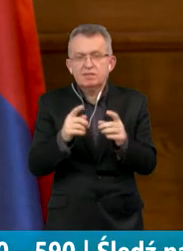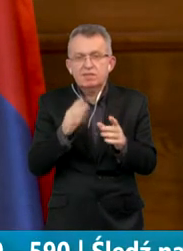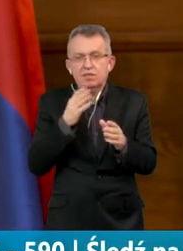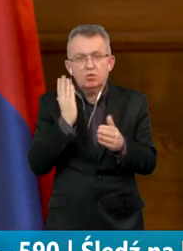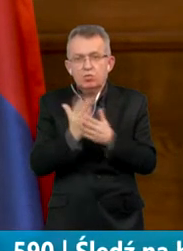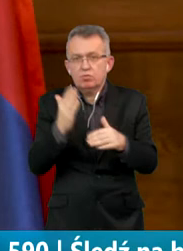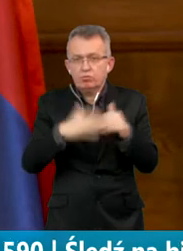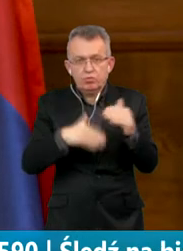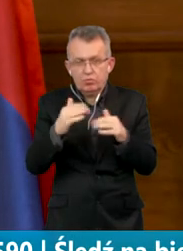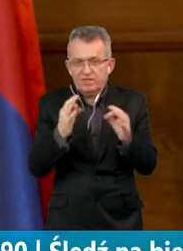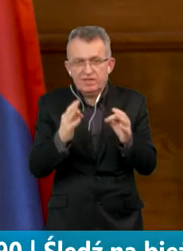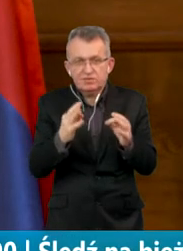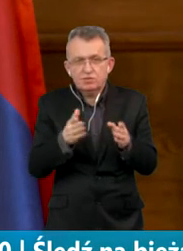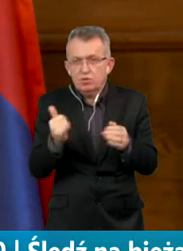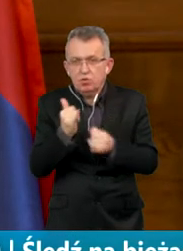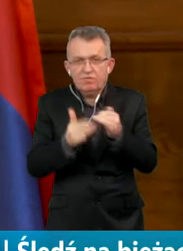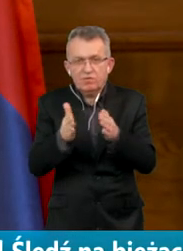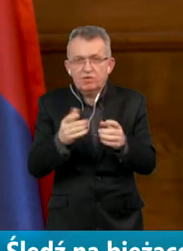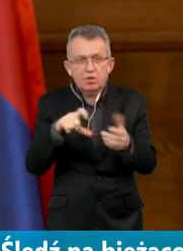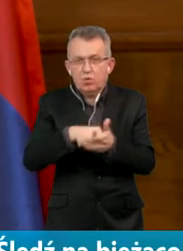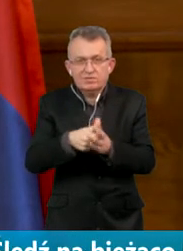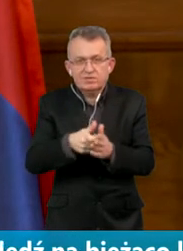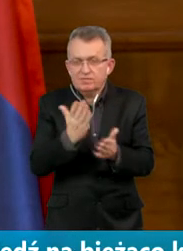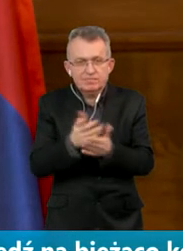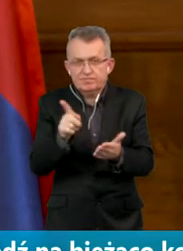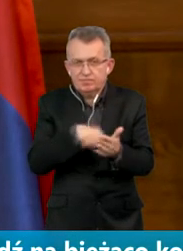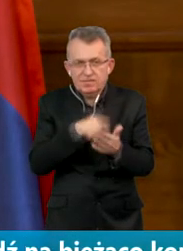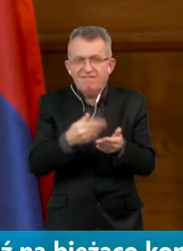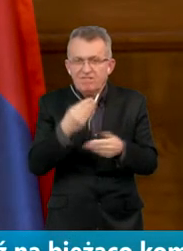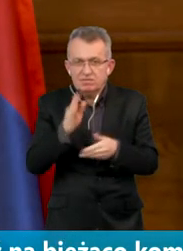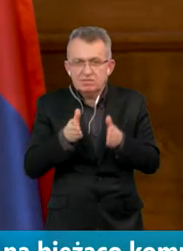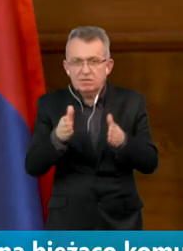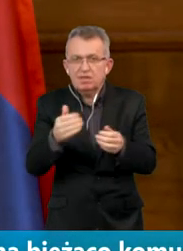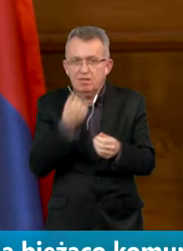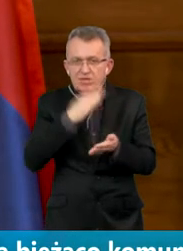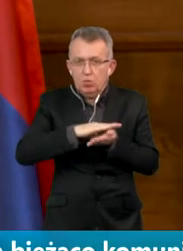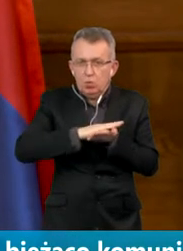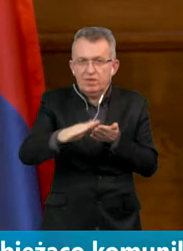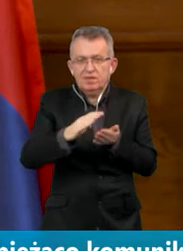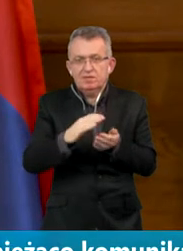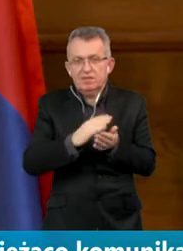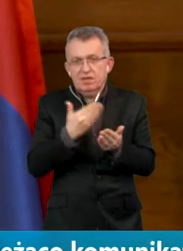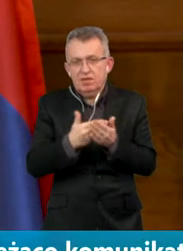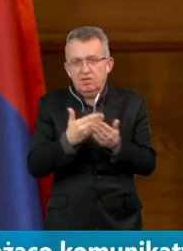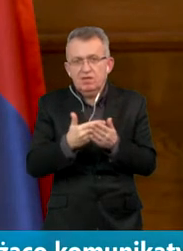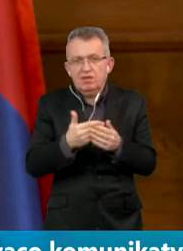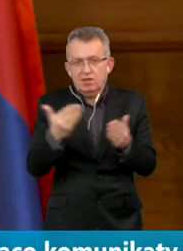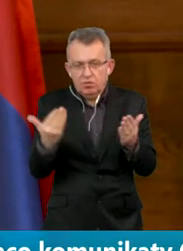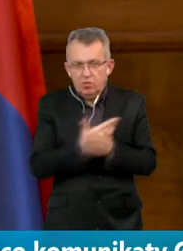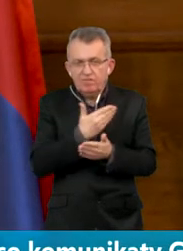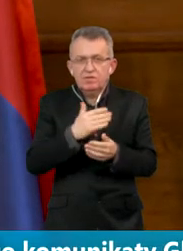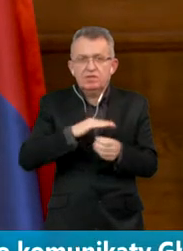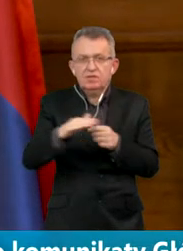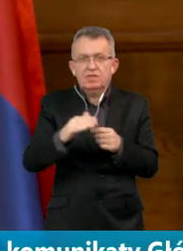budujemy ścieżek rowerowych z kostki. Raczej staramy się, żeby to były bardziej gładkie nawierzchnie, stąd na nowych inwestycjach pojawia